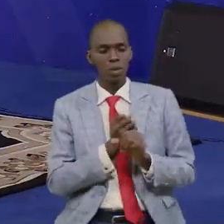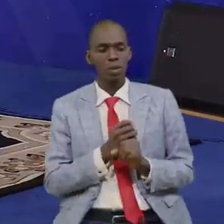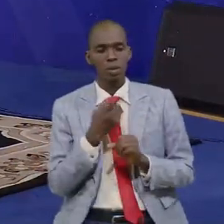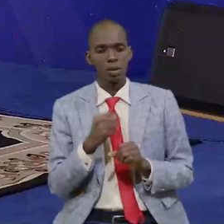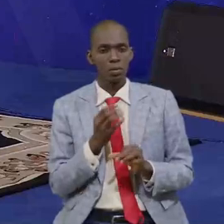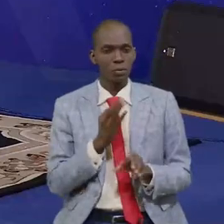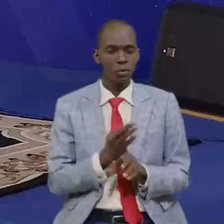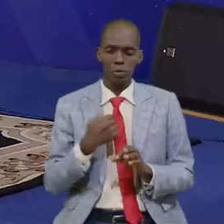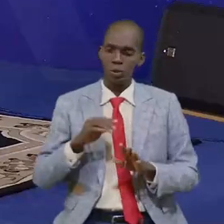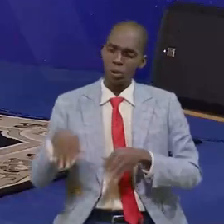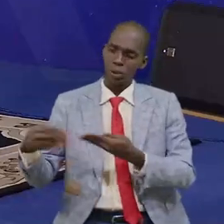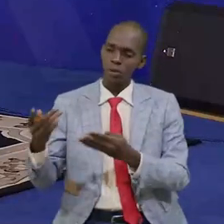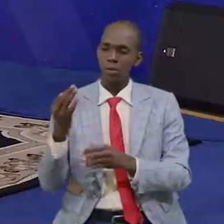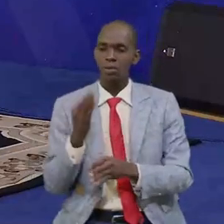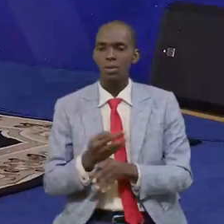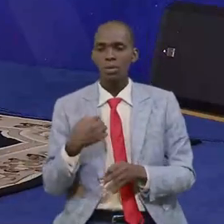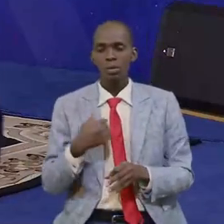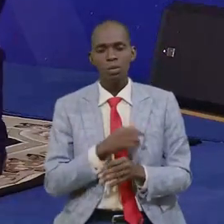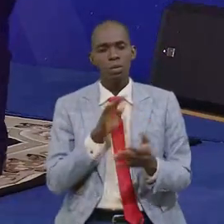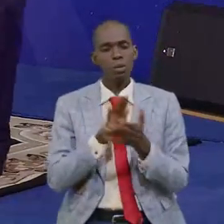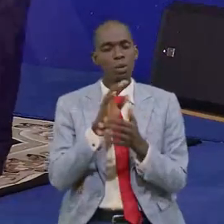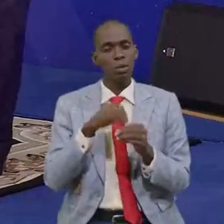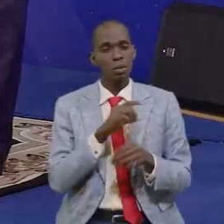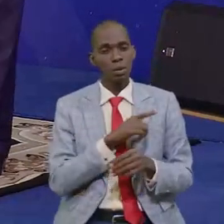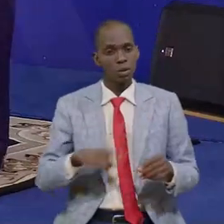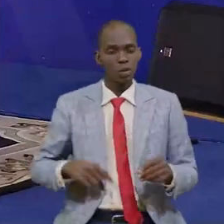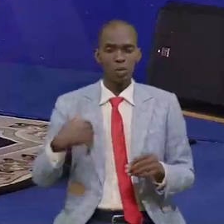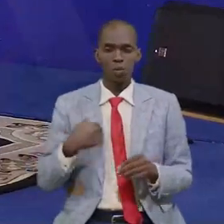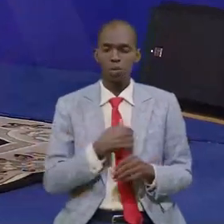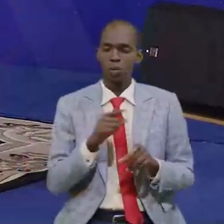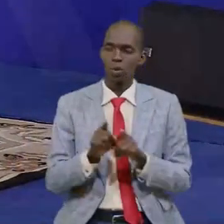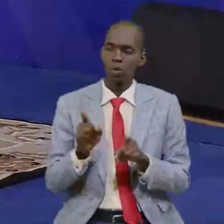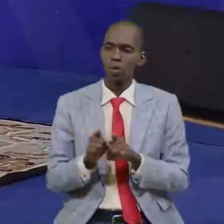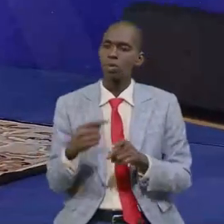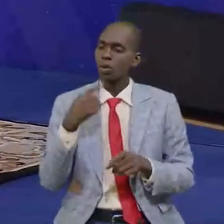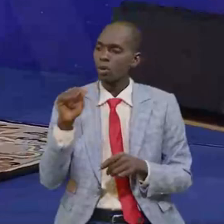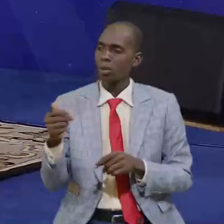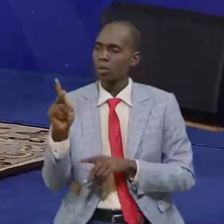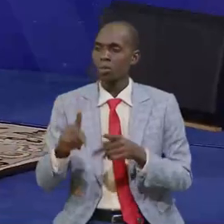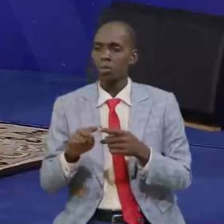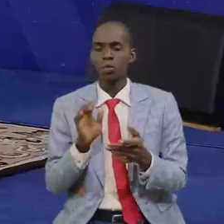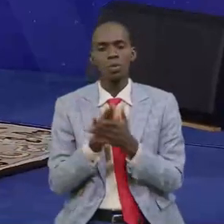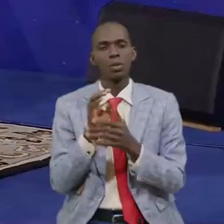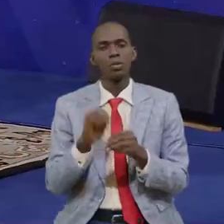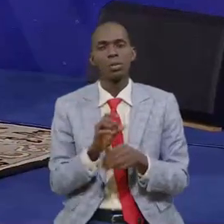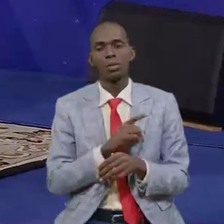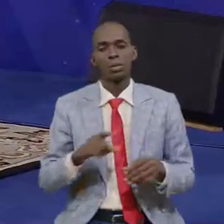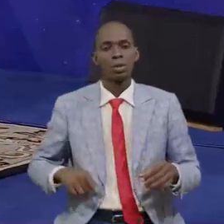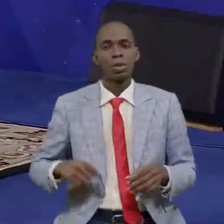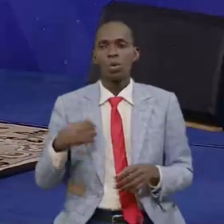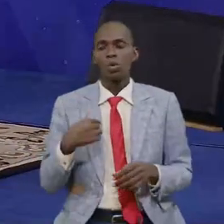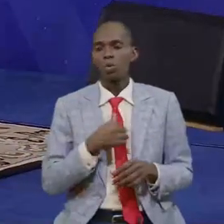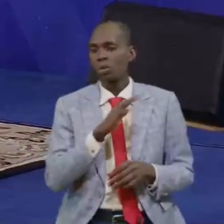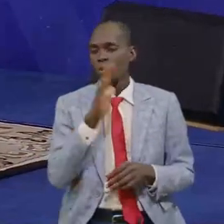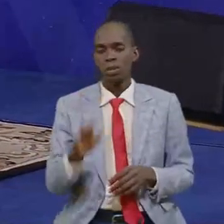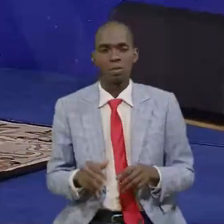Nous croyons au Seigneur. Et nous appelons aujourd'hui aussi à croire au Seigneur. Et nous le faisons chaque jour. Nous ne